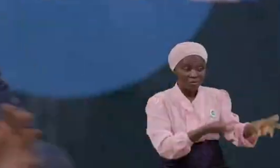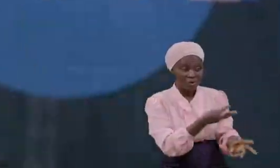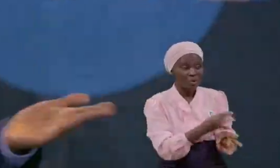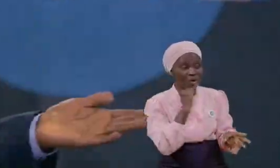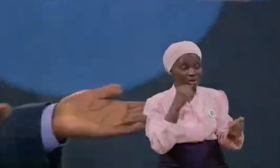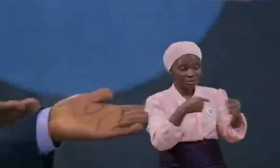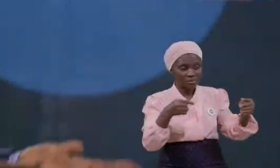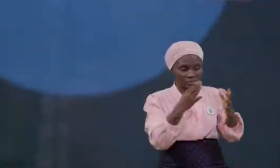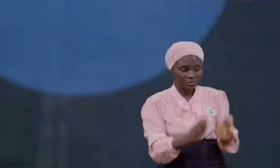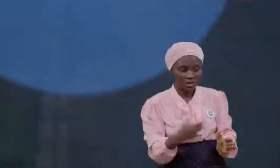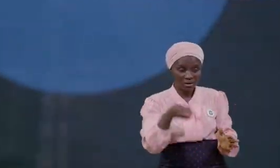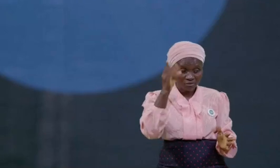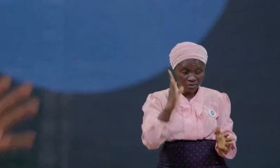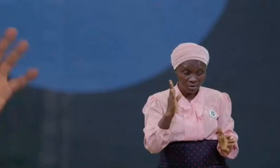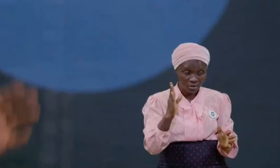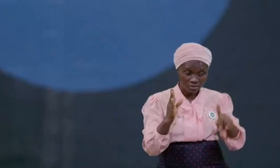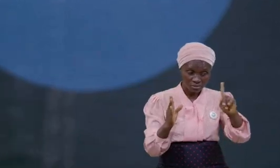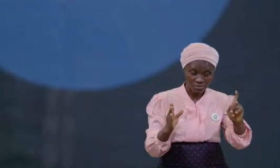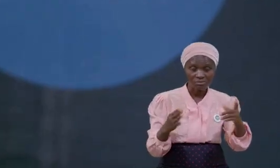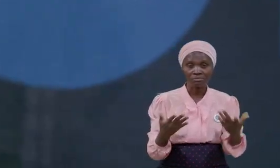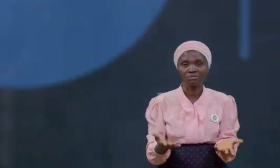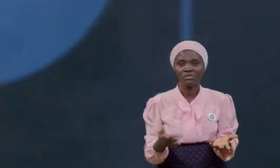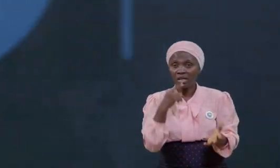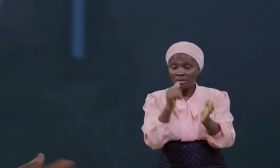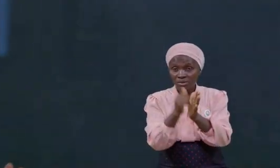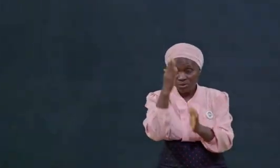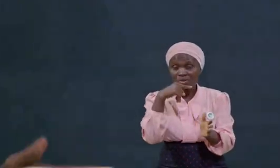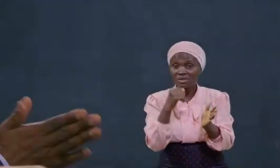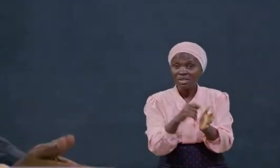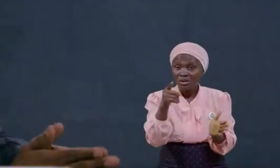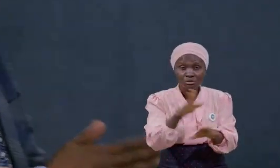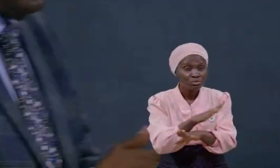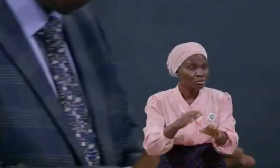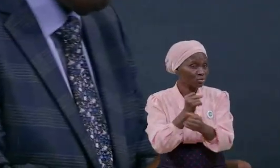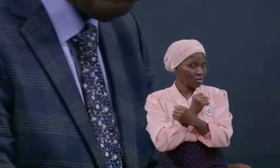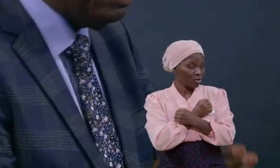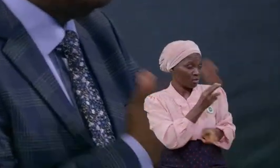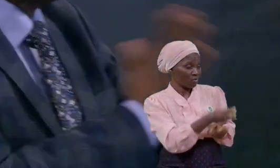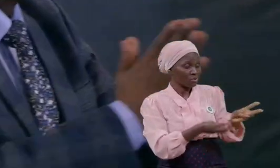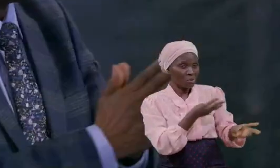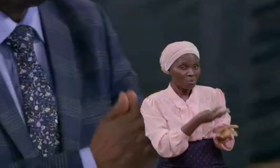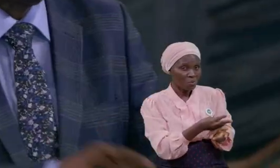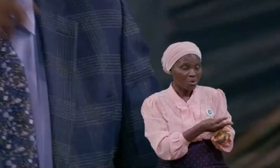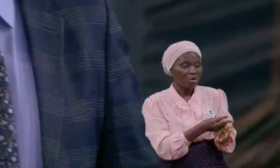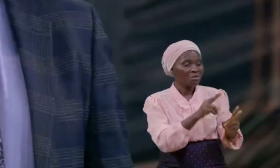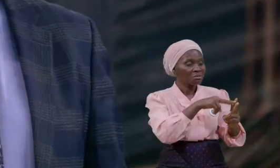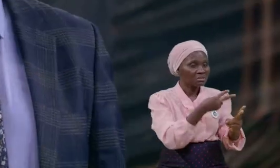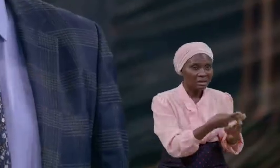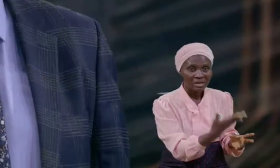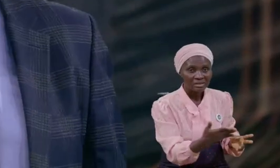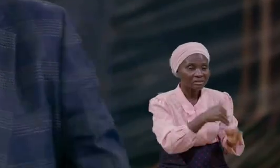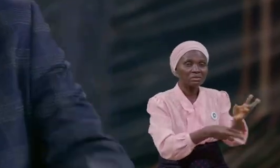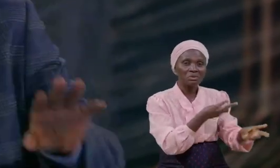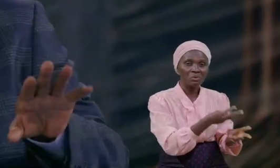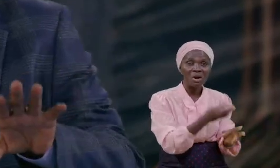Dieu? C'est pourquoi il dit, n'aimez point le monde, ni les choses qui sont dans le monde. Si quelqu'un aime le monde,